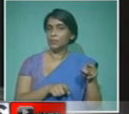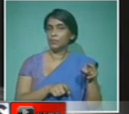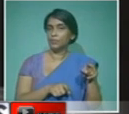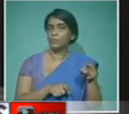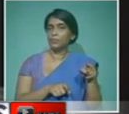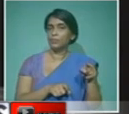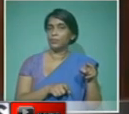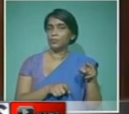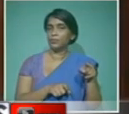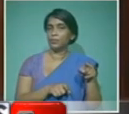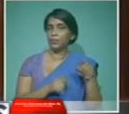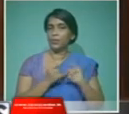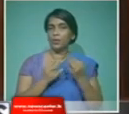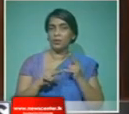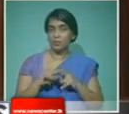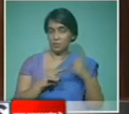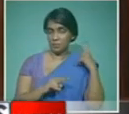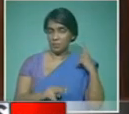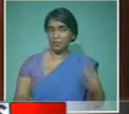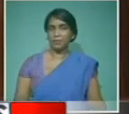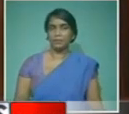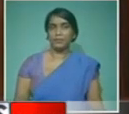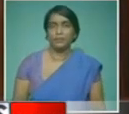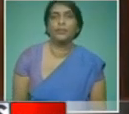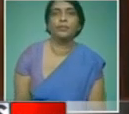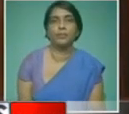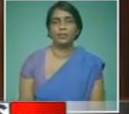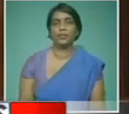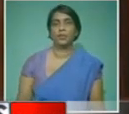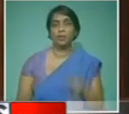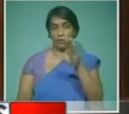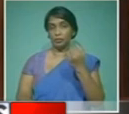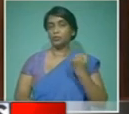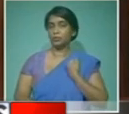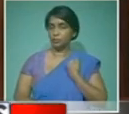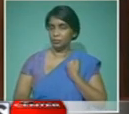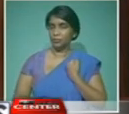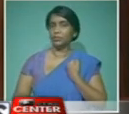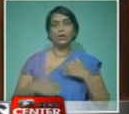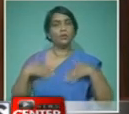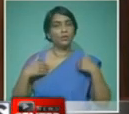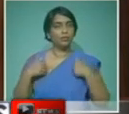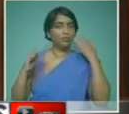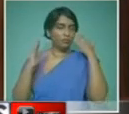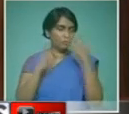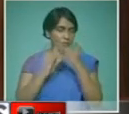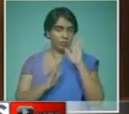ගරු පීල් මාසල් සරත්පන්සේක මහත්තයා ගරු ඇමතුමා ඔබතුමා වෛද්‍යවරයෙක් නිසා සෞඛ්‍ය ගැන කතා කරන